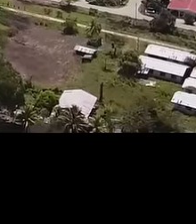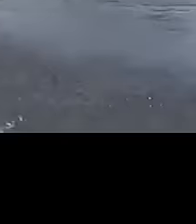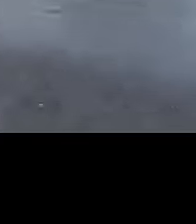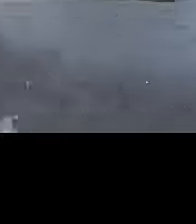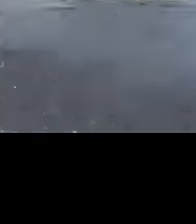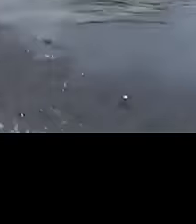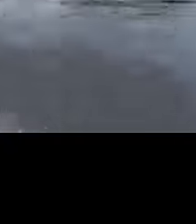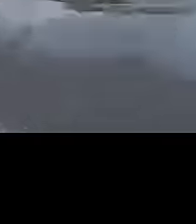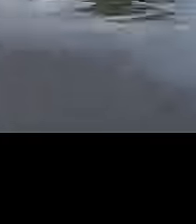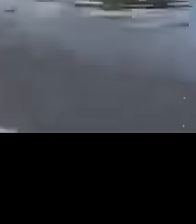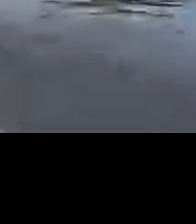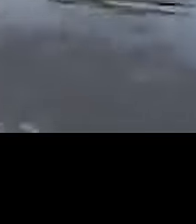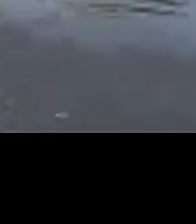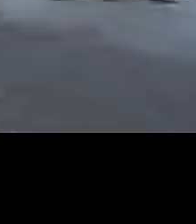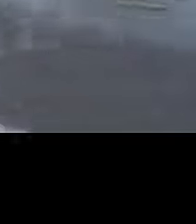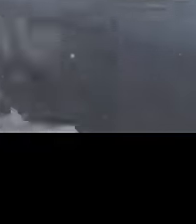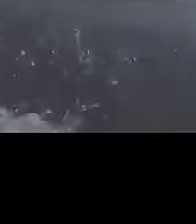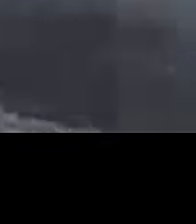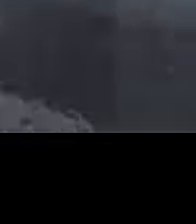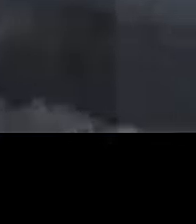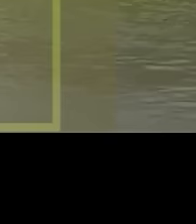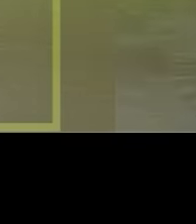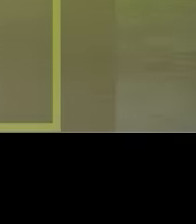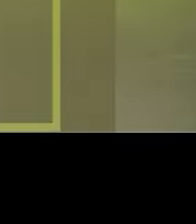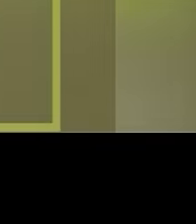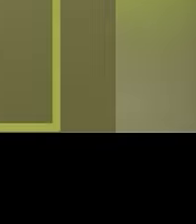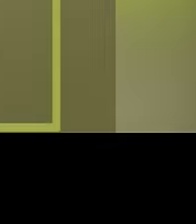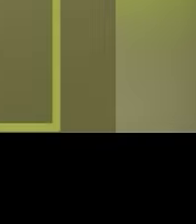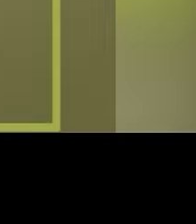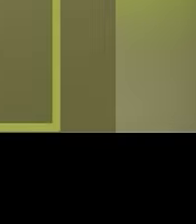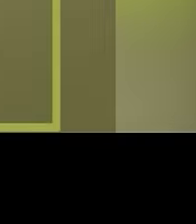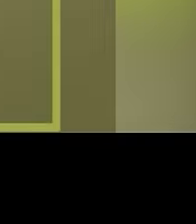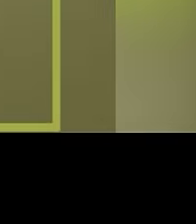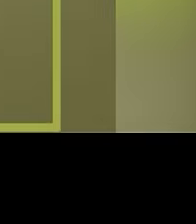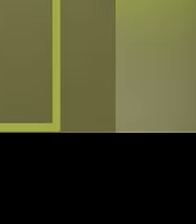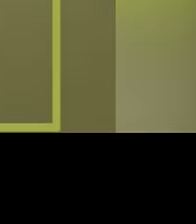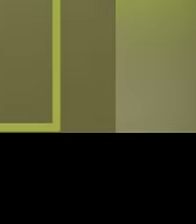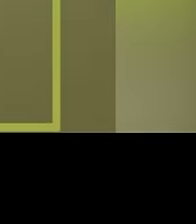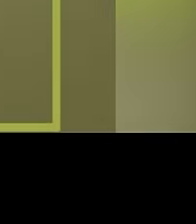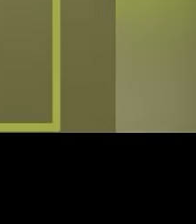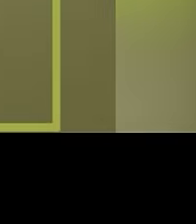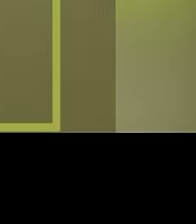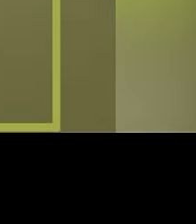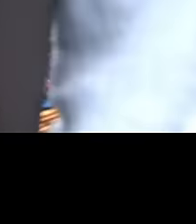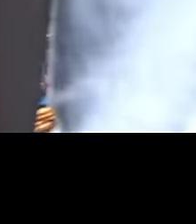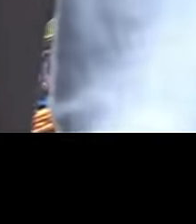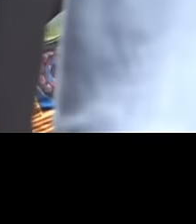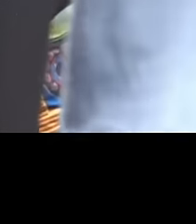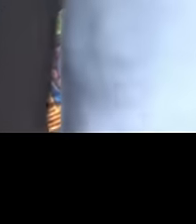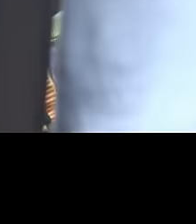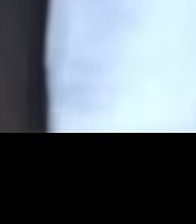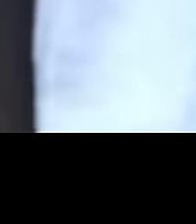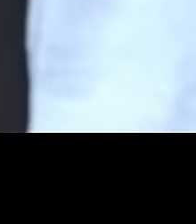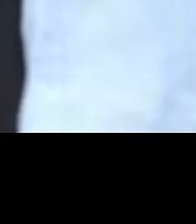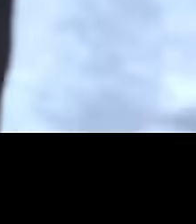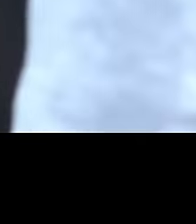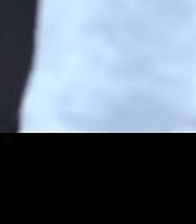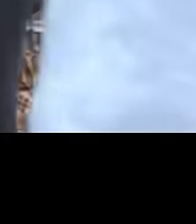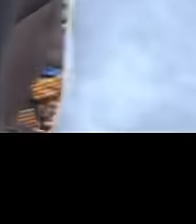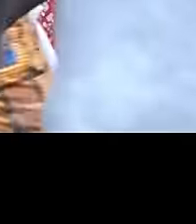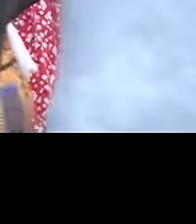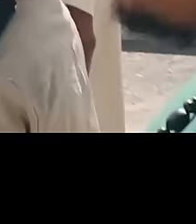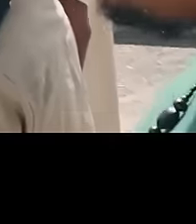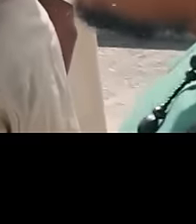of in een ver ruraal gebied woont, iedereen wordt meegenomen op de weg naar vooruitgang en